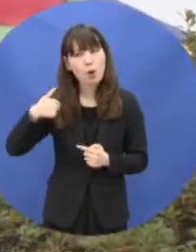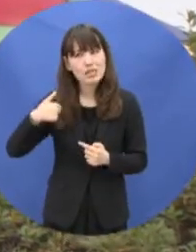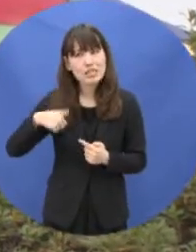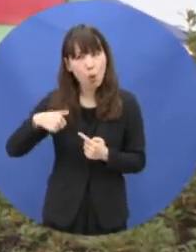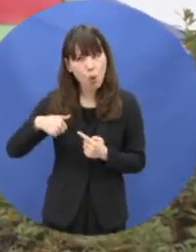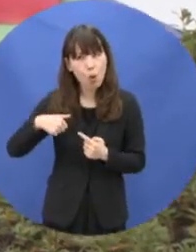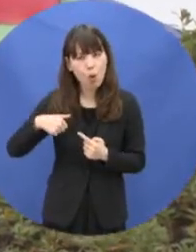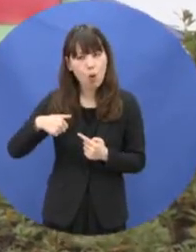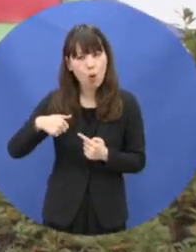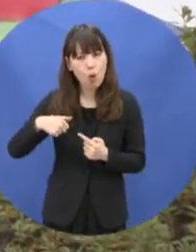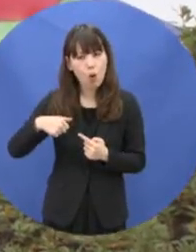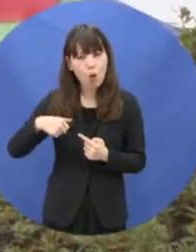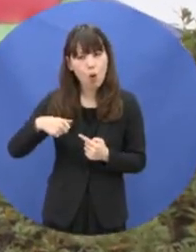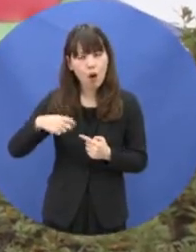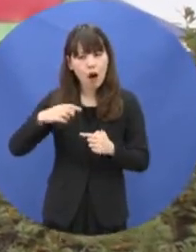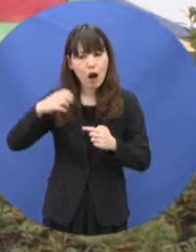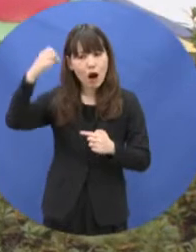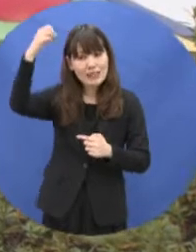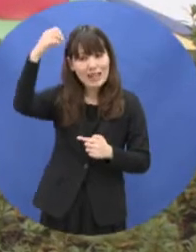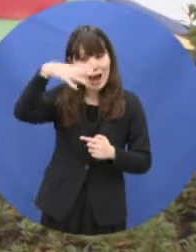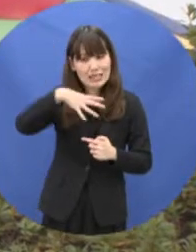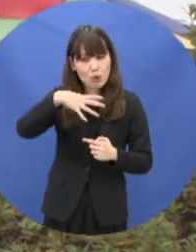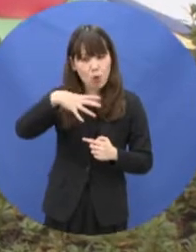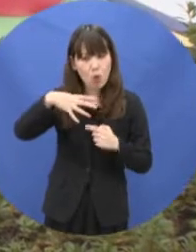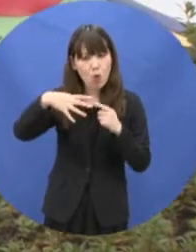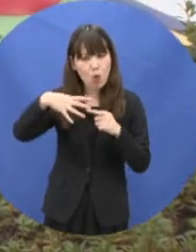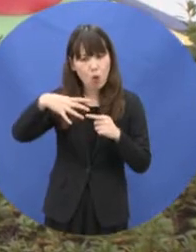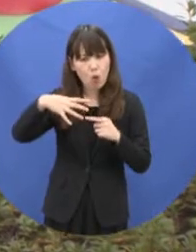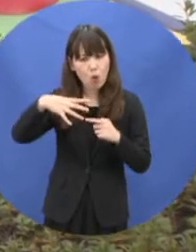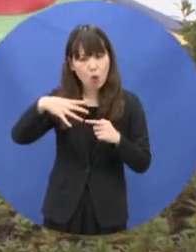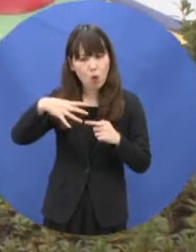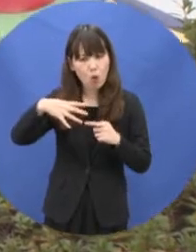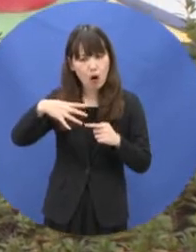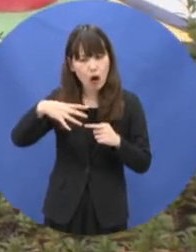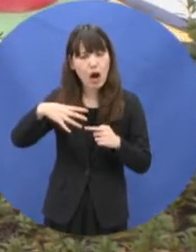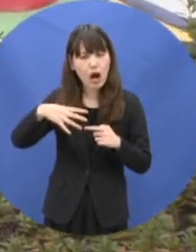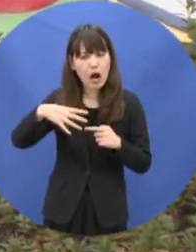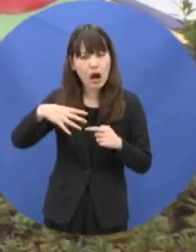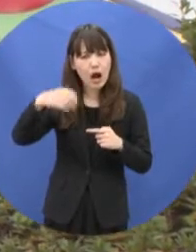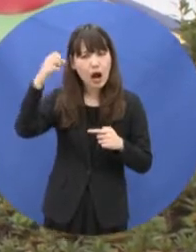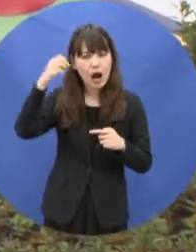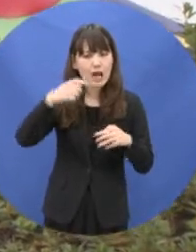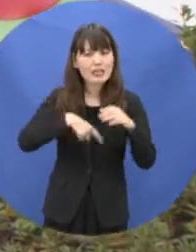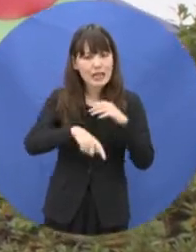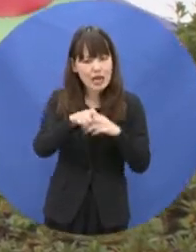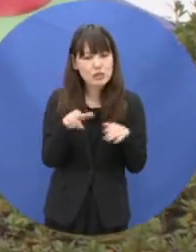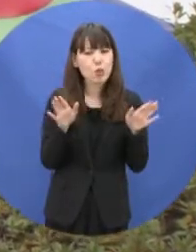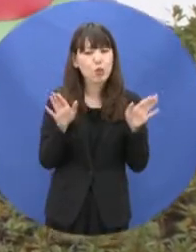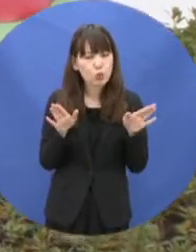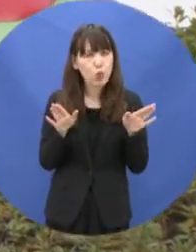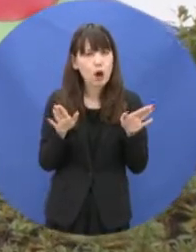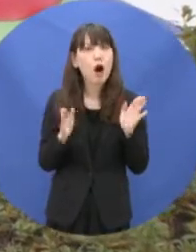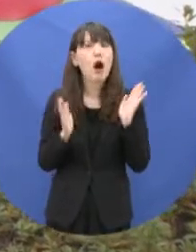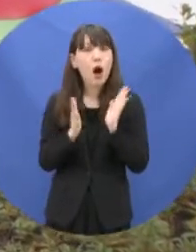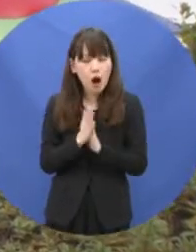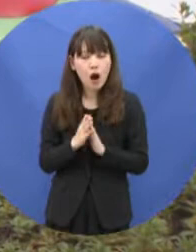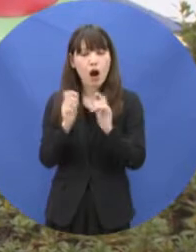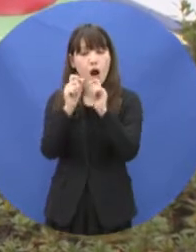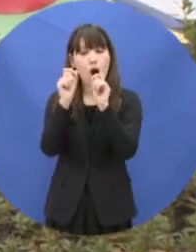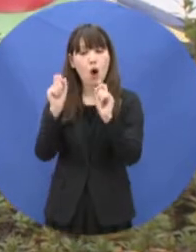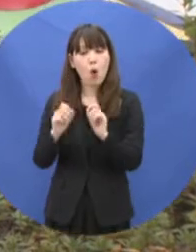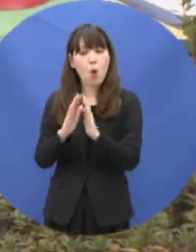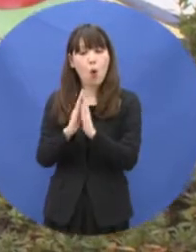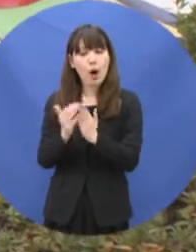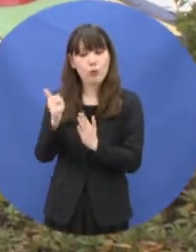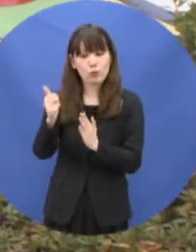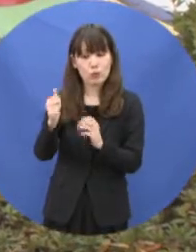ネイロといえば、灼熱の太陽で、太陽といえば太陽の塔の岡本太郎っていうようなことで岡